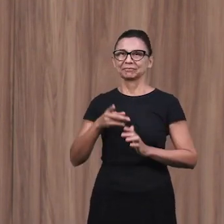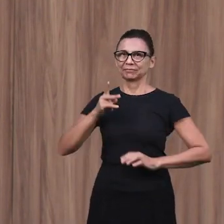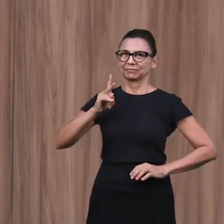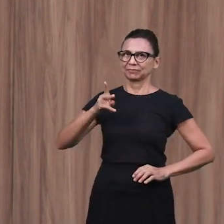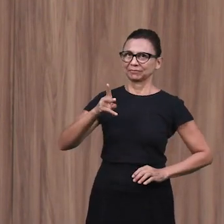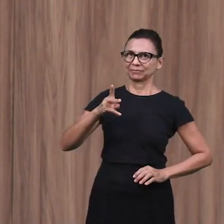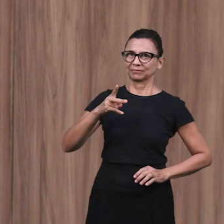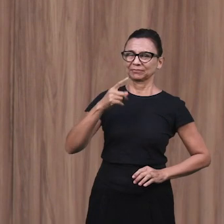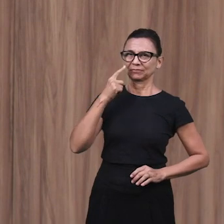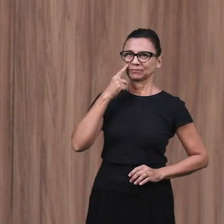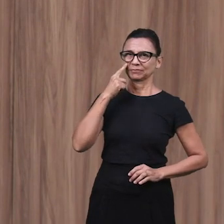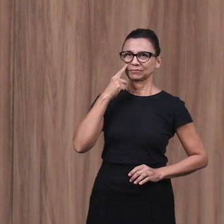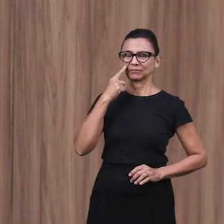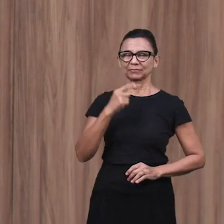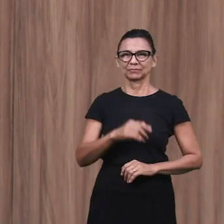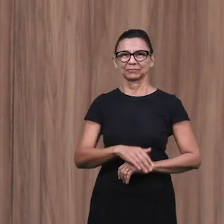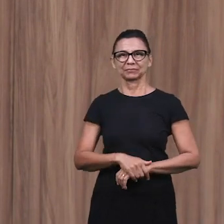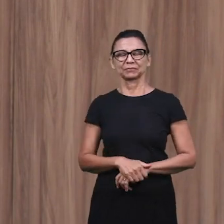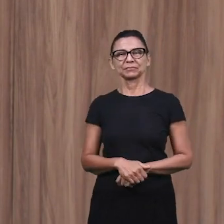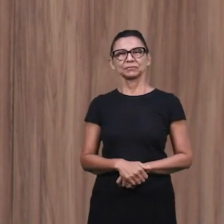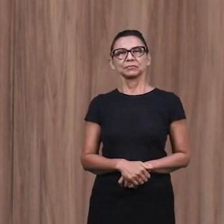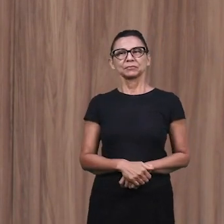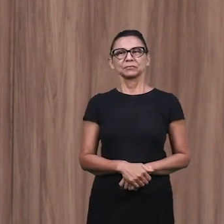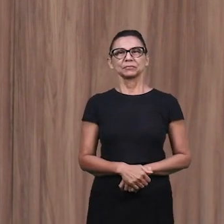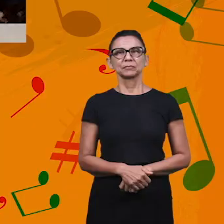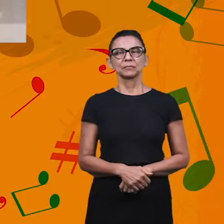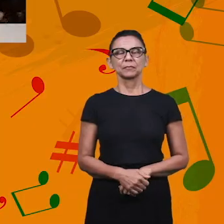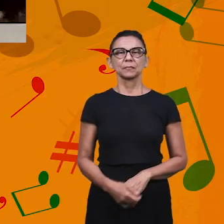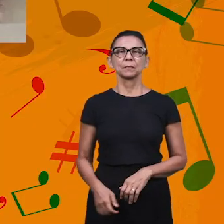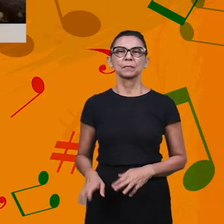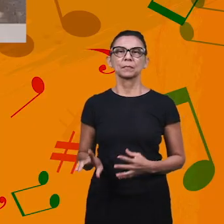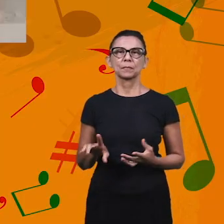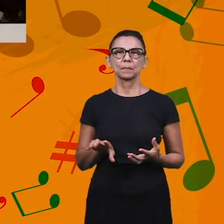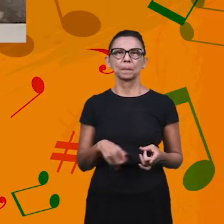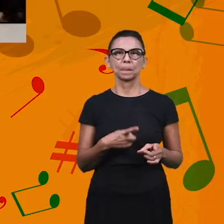allons continuer à assister les participations.